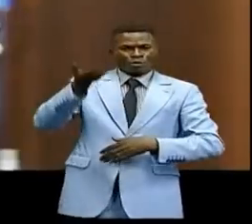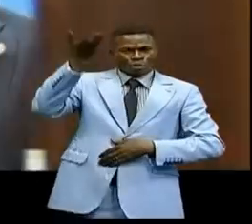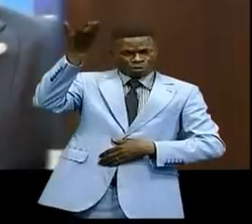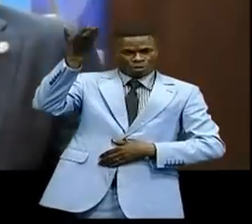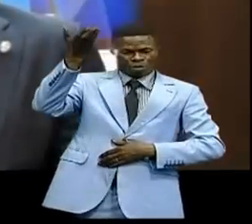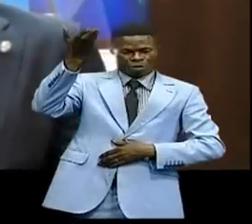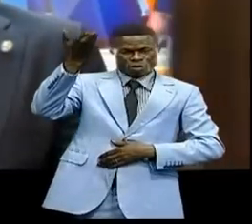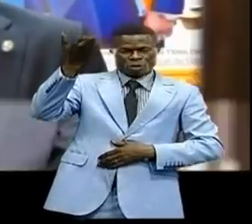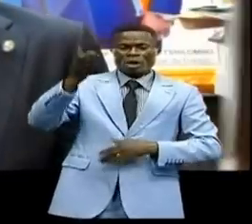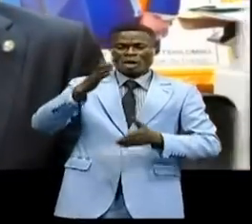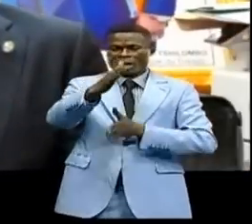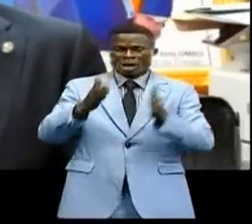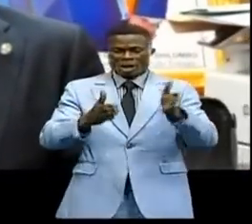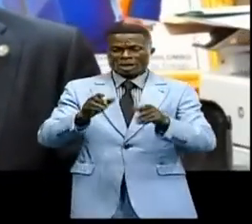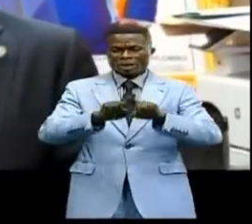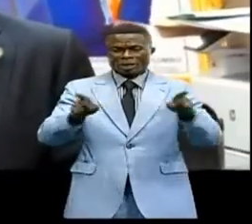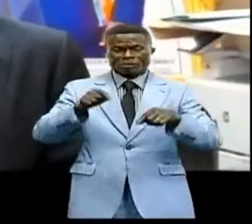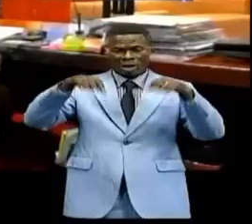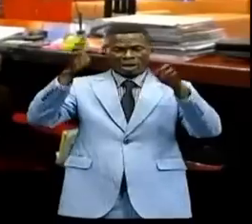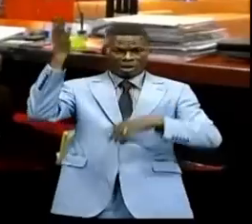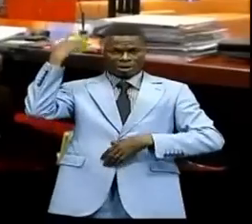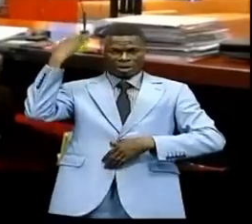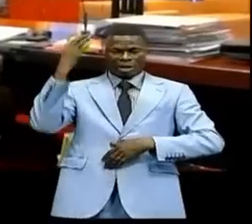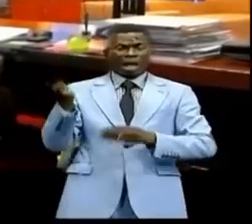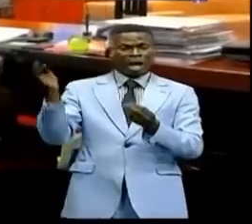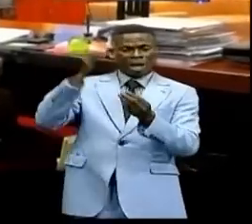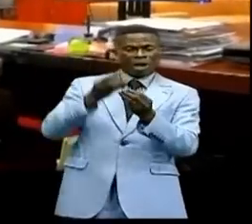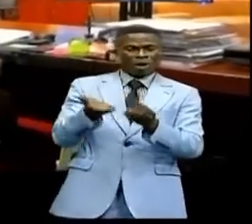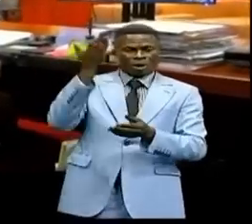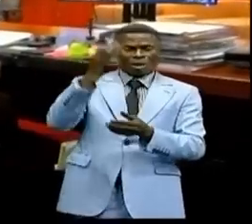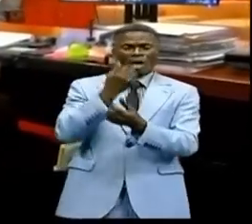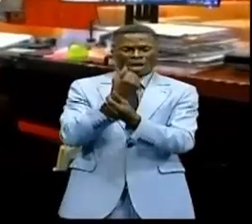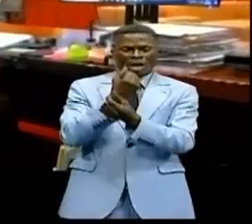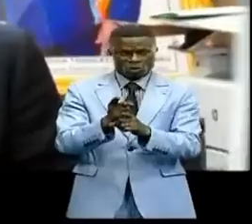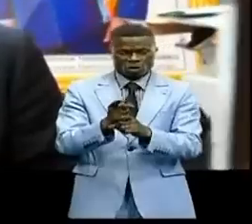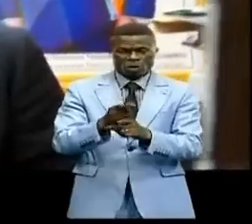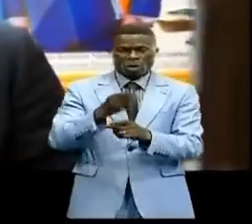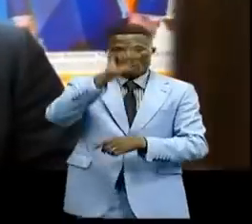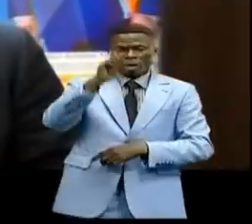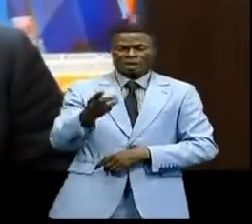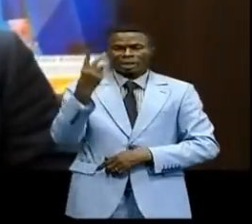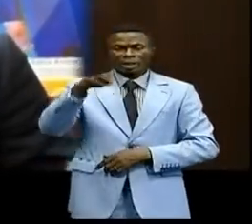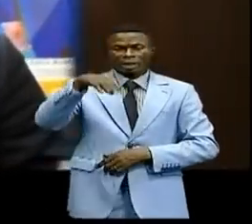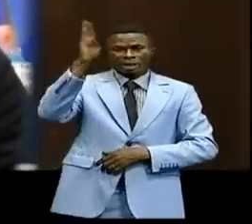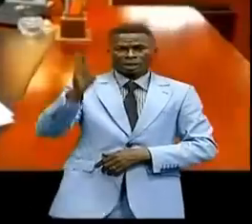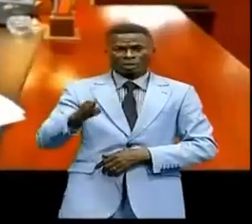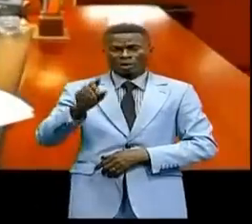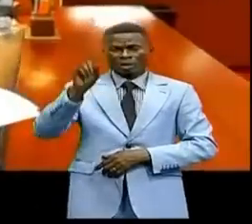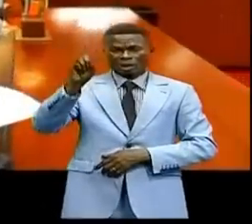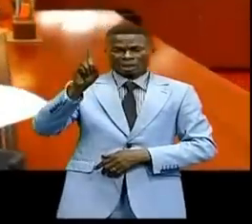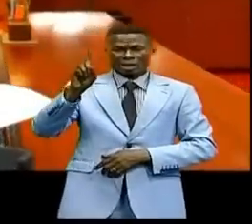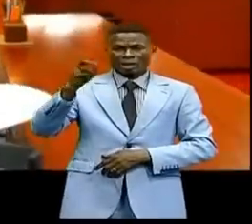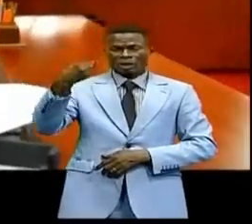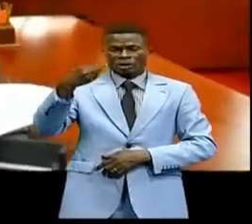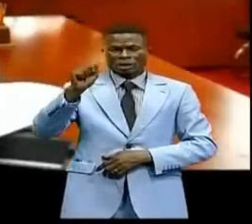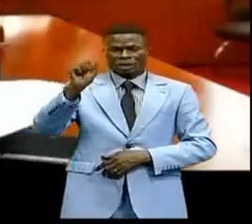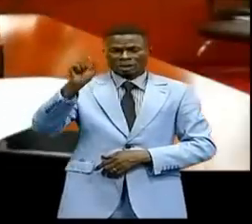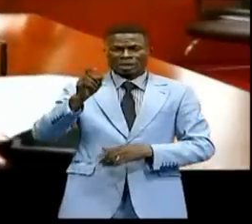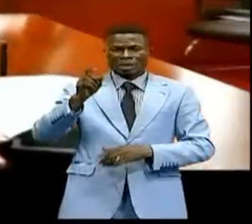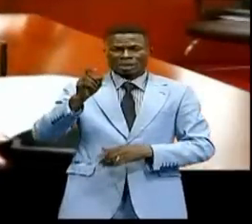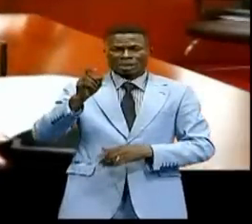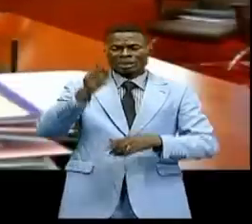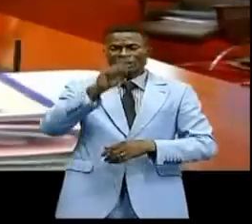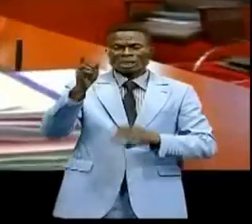mobilisation. Par rapport à l'année passée, cette augmentation est respectivement 2% pour la DGDA, 137%